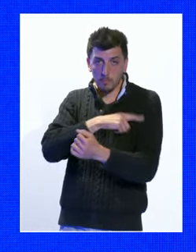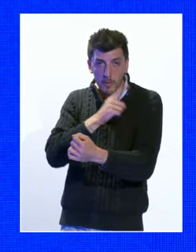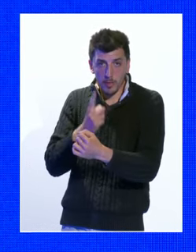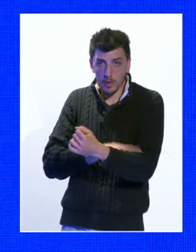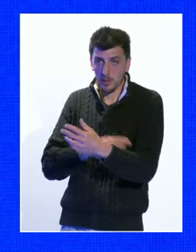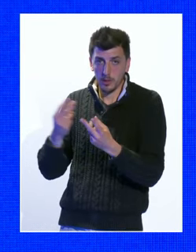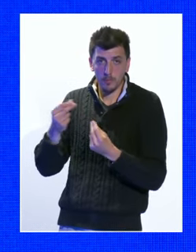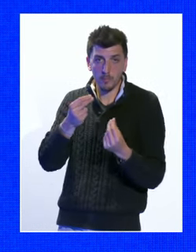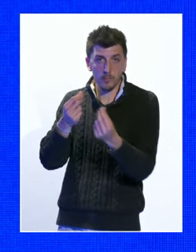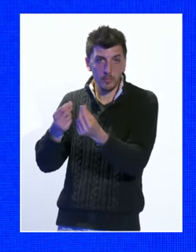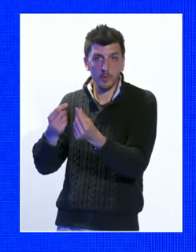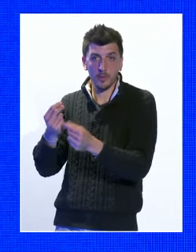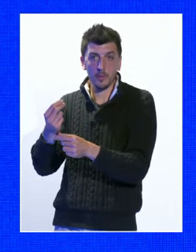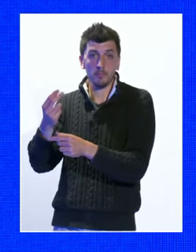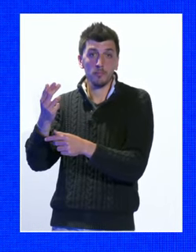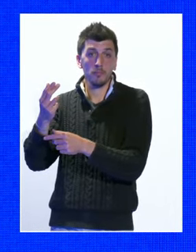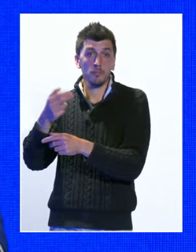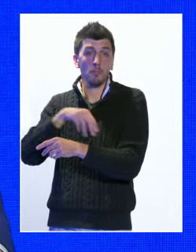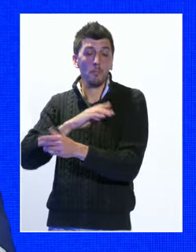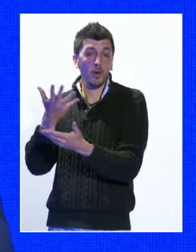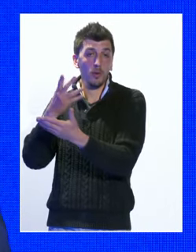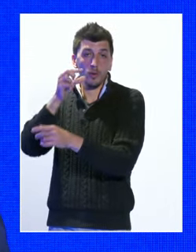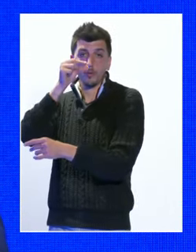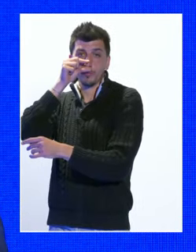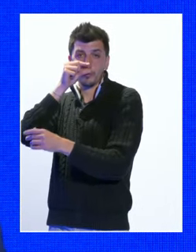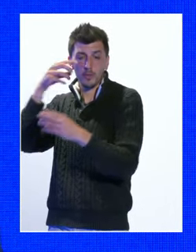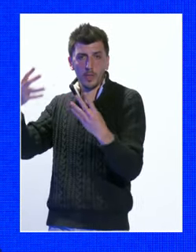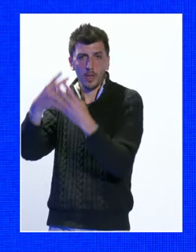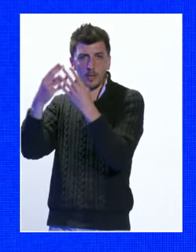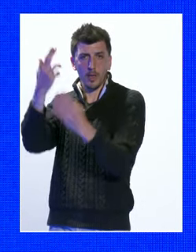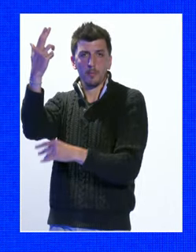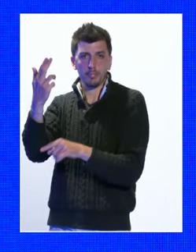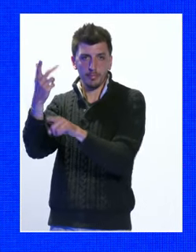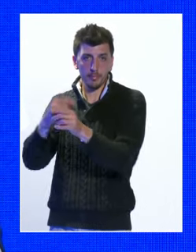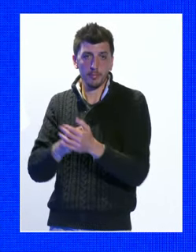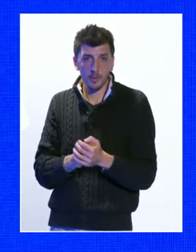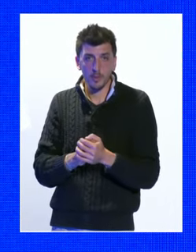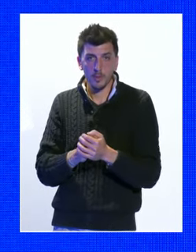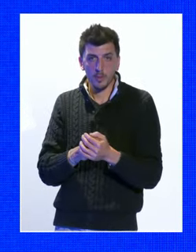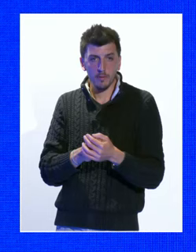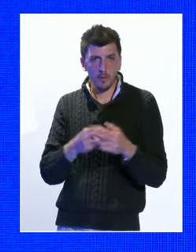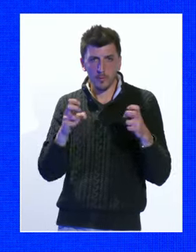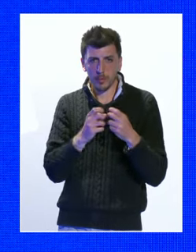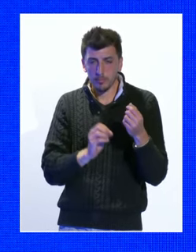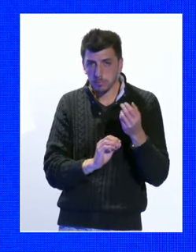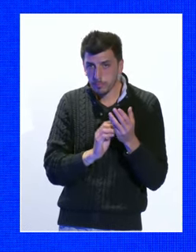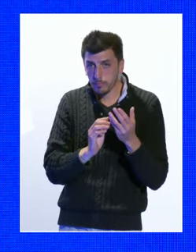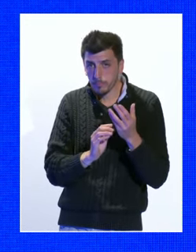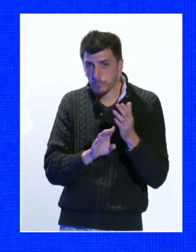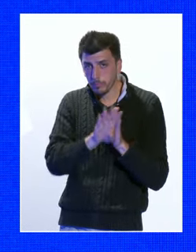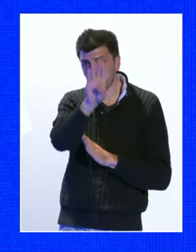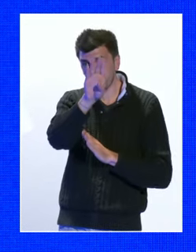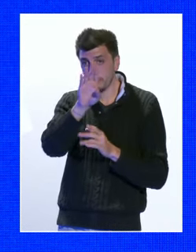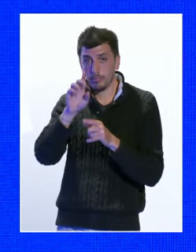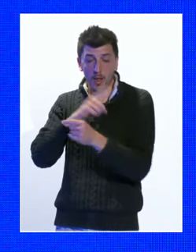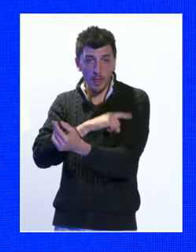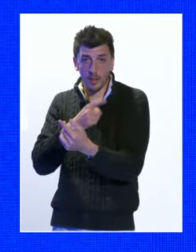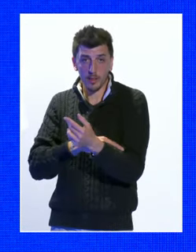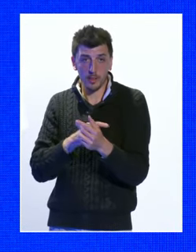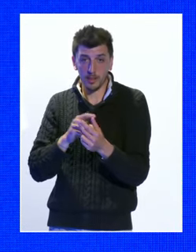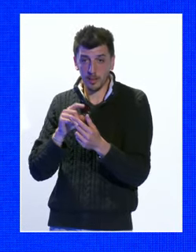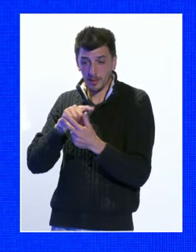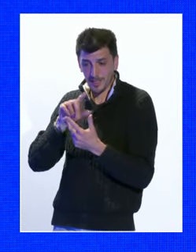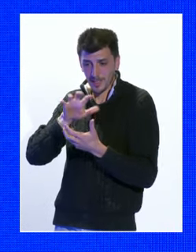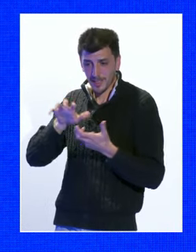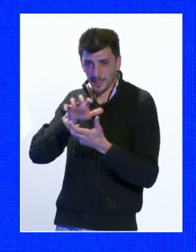en Ukraine, inflation, renchérissement de l'énergie, ces trois crises se sont additionnées